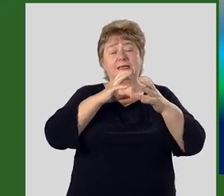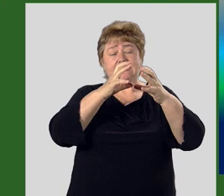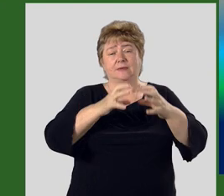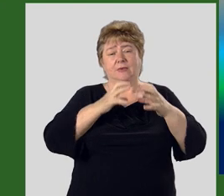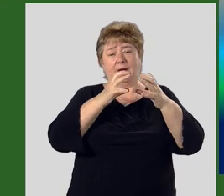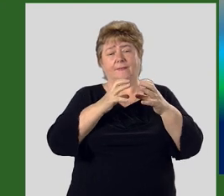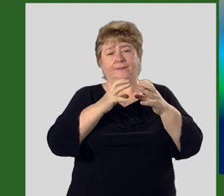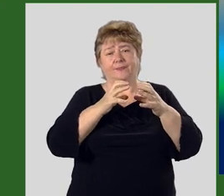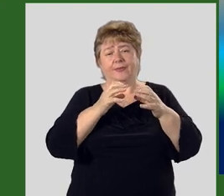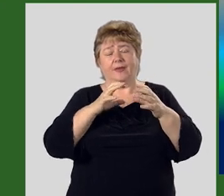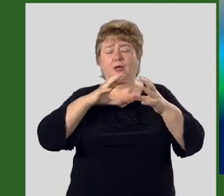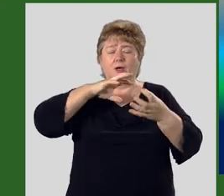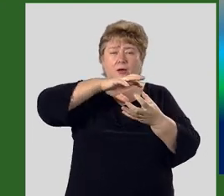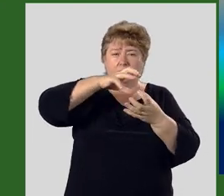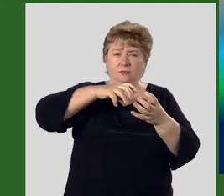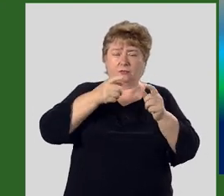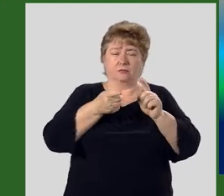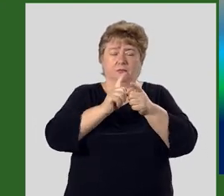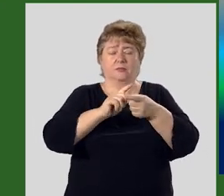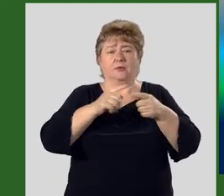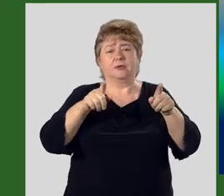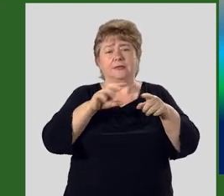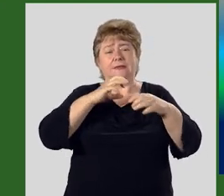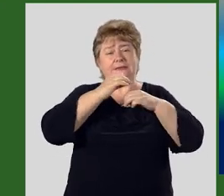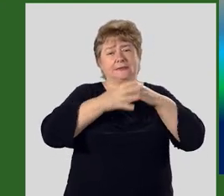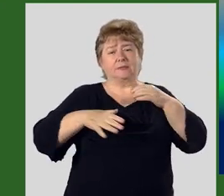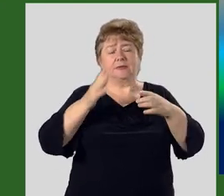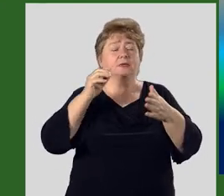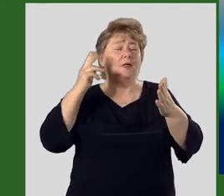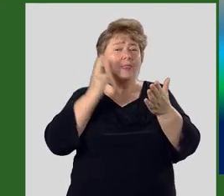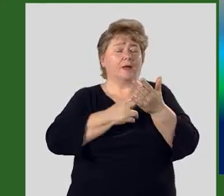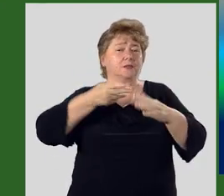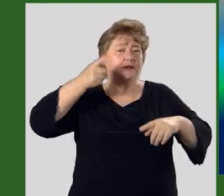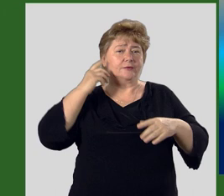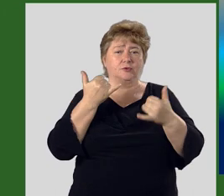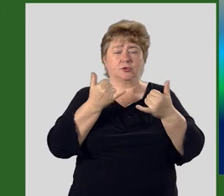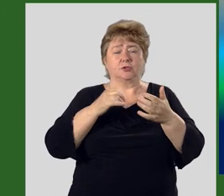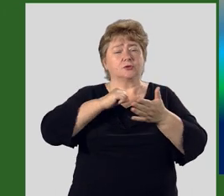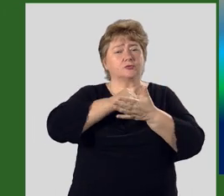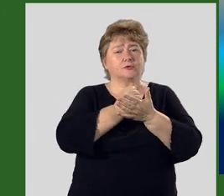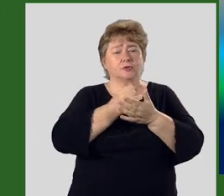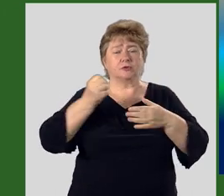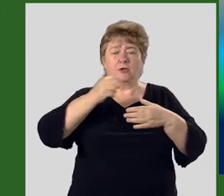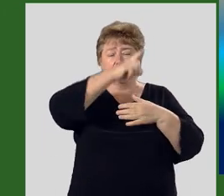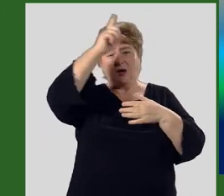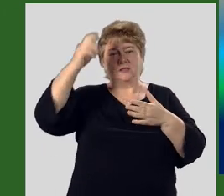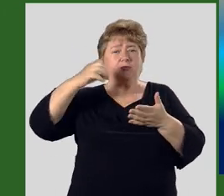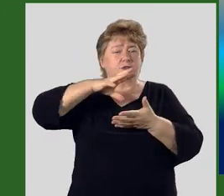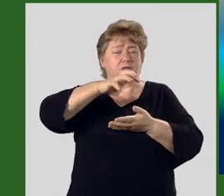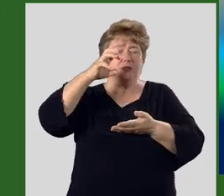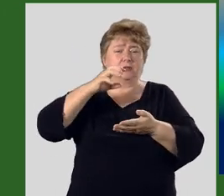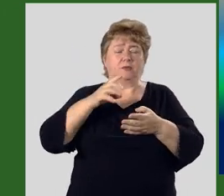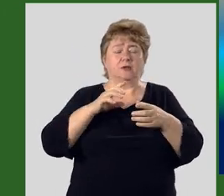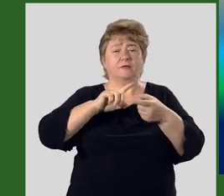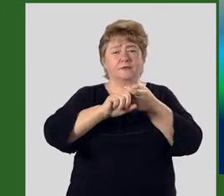планета Земля. Шарообразность Земли доказана давно. Сейчас это подтверждают космические снимки.